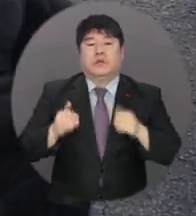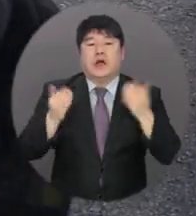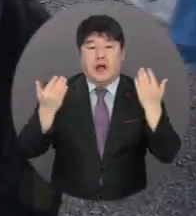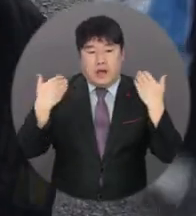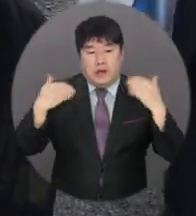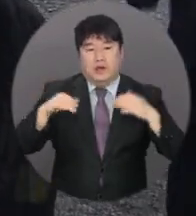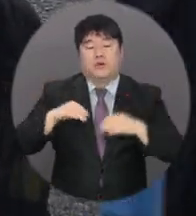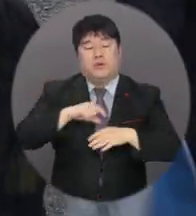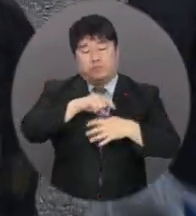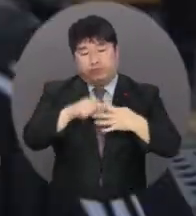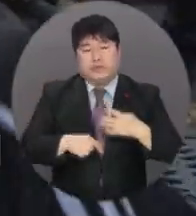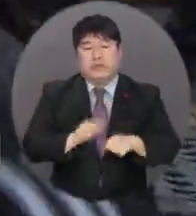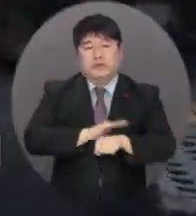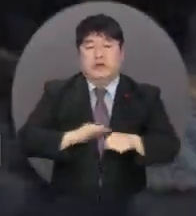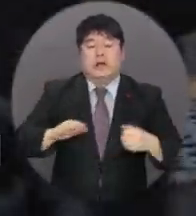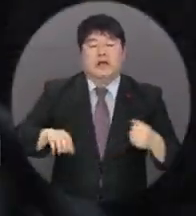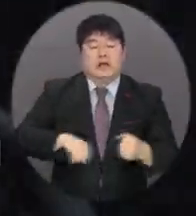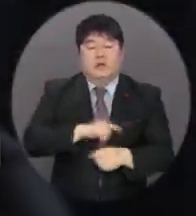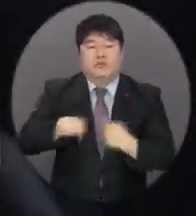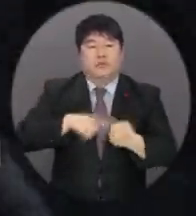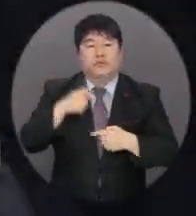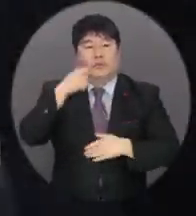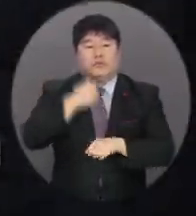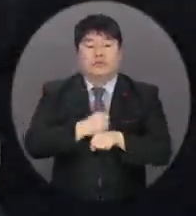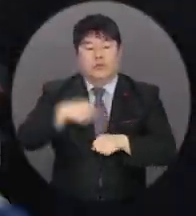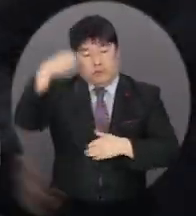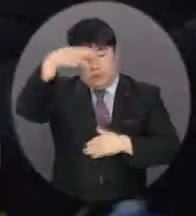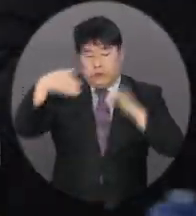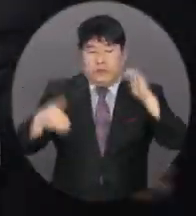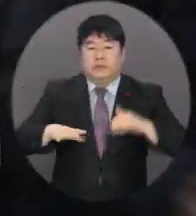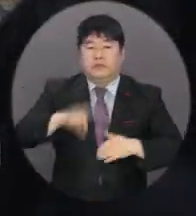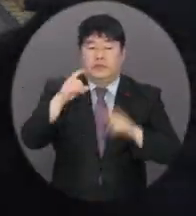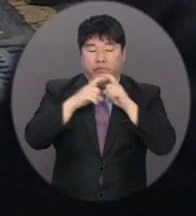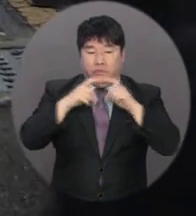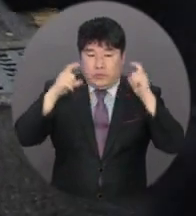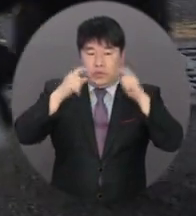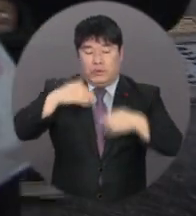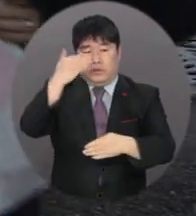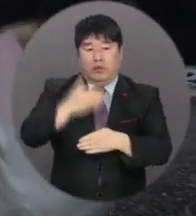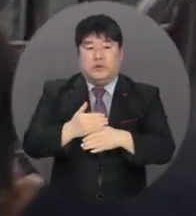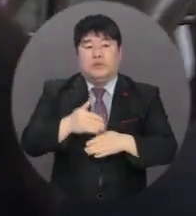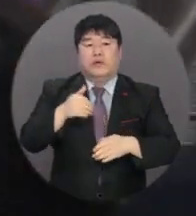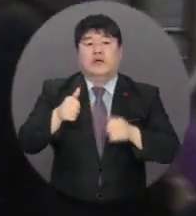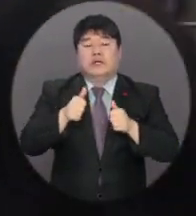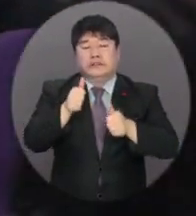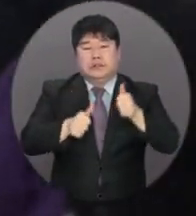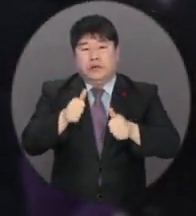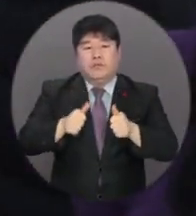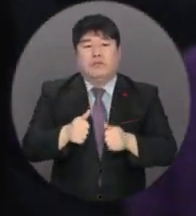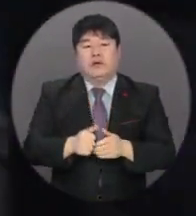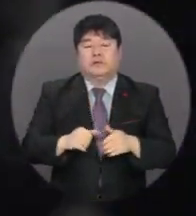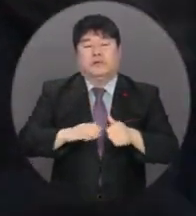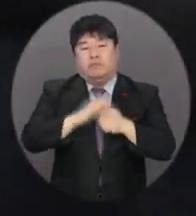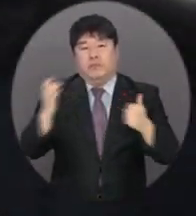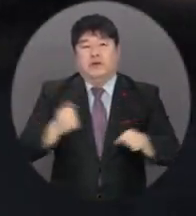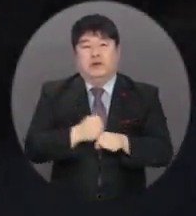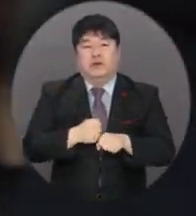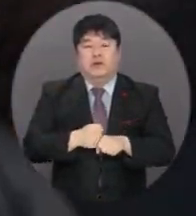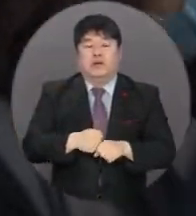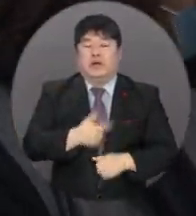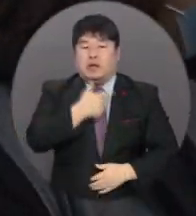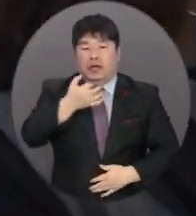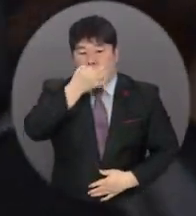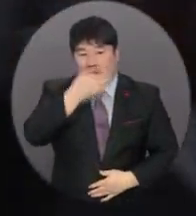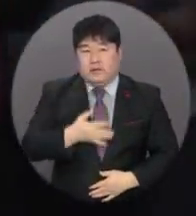소화하지 못했던 고3 학생들. 사상 초유의 마스크와 가림막 수능에서 벗어나면서 지긋지긋한 입시 전쟁에서도